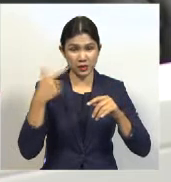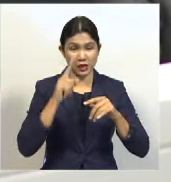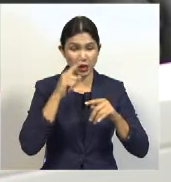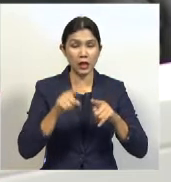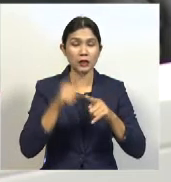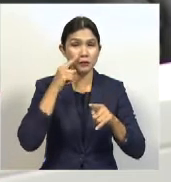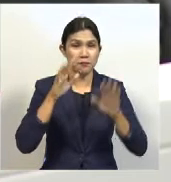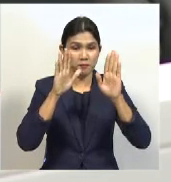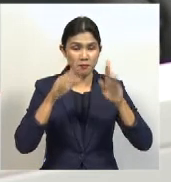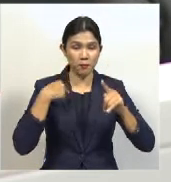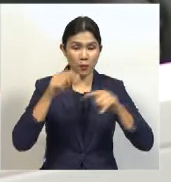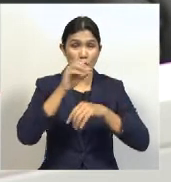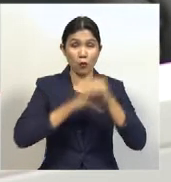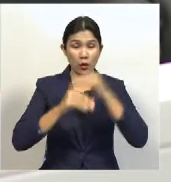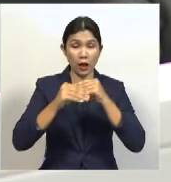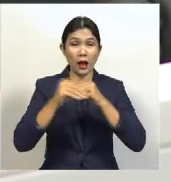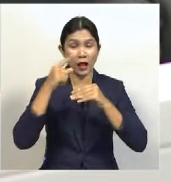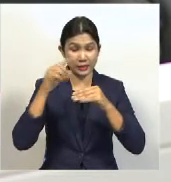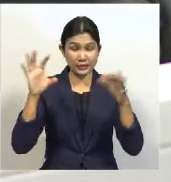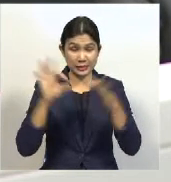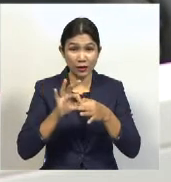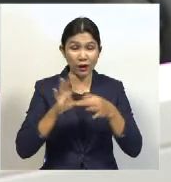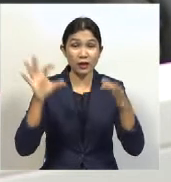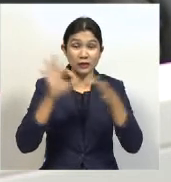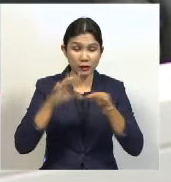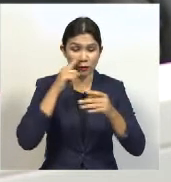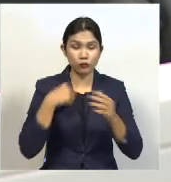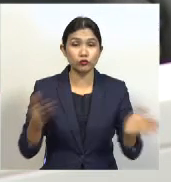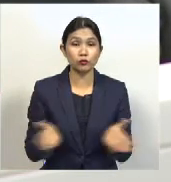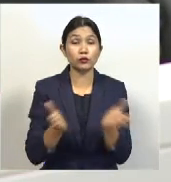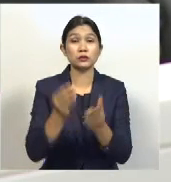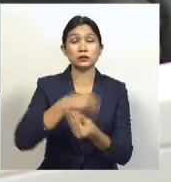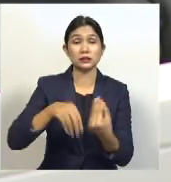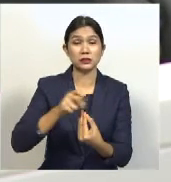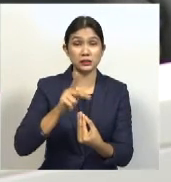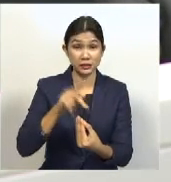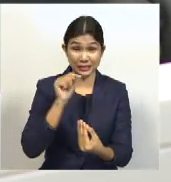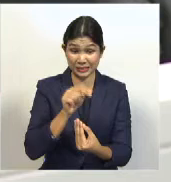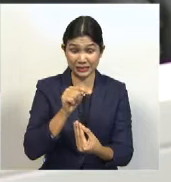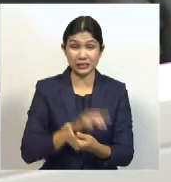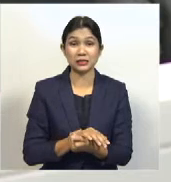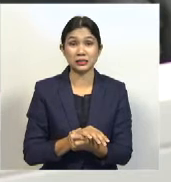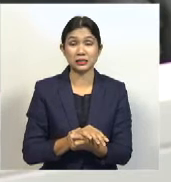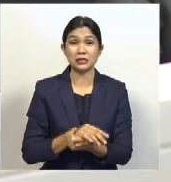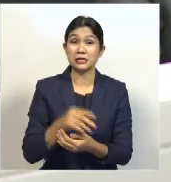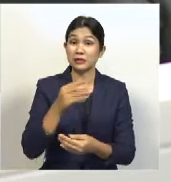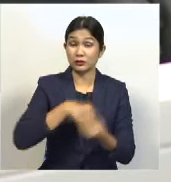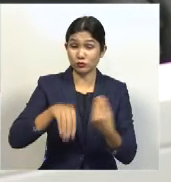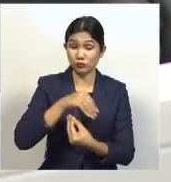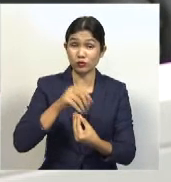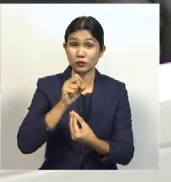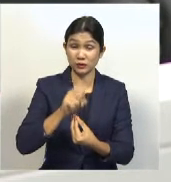ตุ้นเศรษฐกิจเมื่อเดือนสิงหาคมที่ผ่านมานี้ชุดมาตรการเศรษฐกิจผมเรียนว่